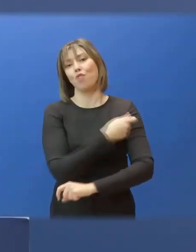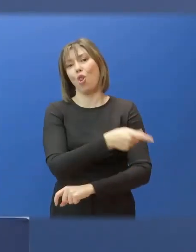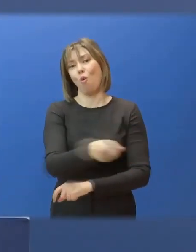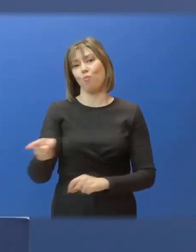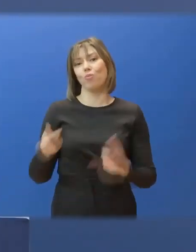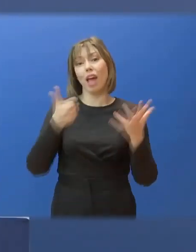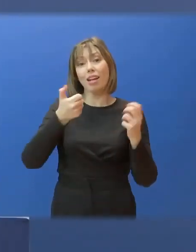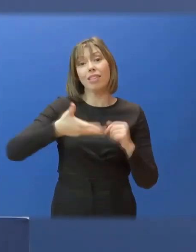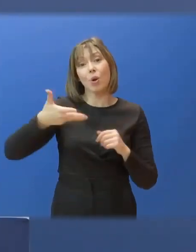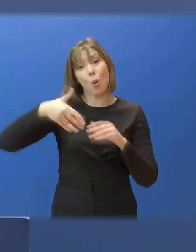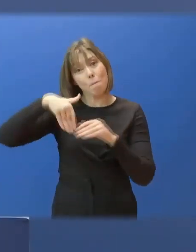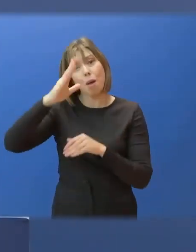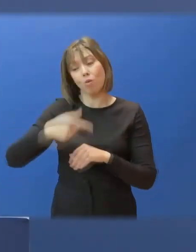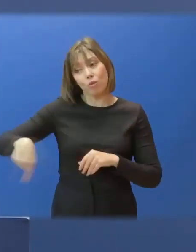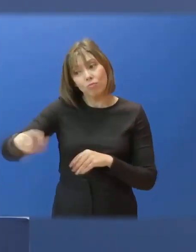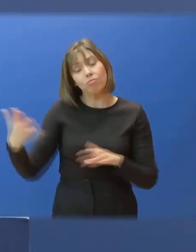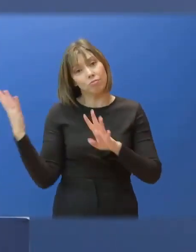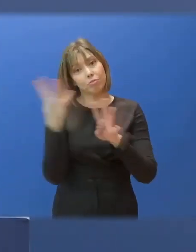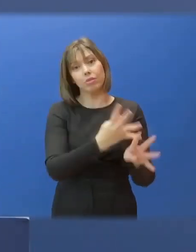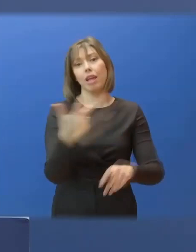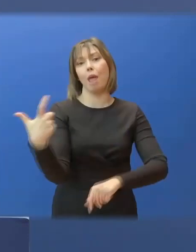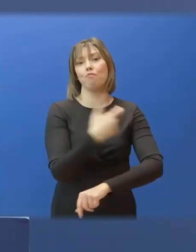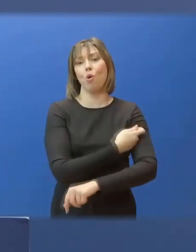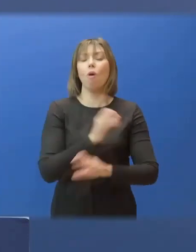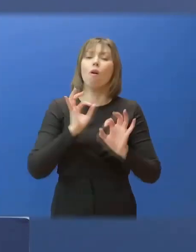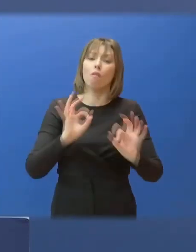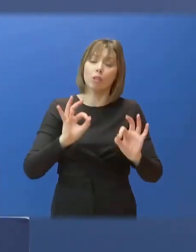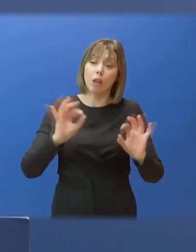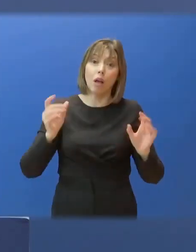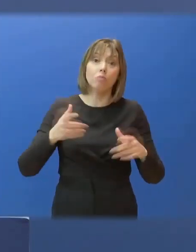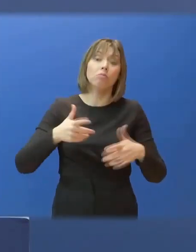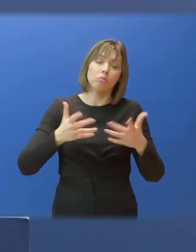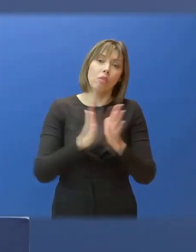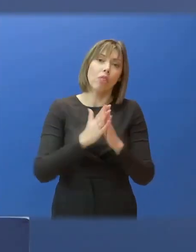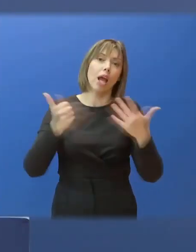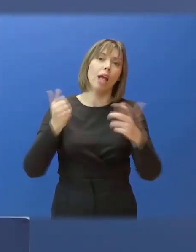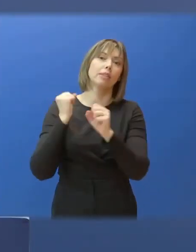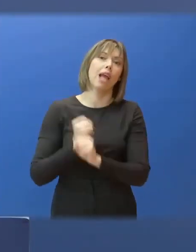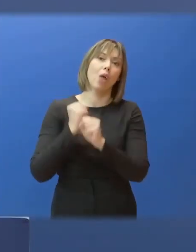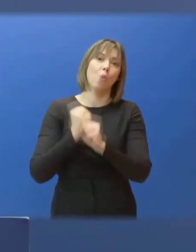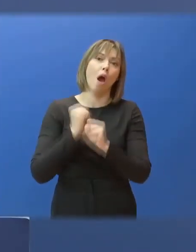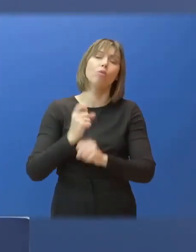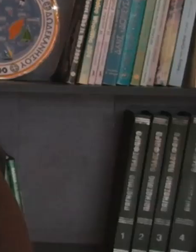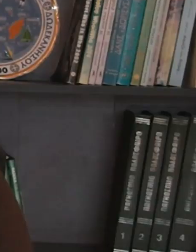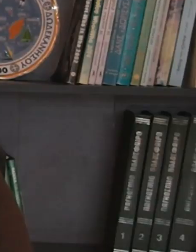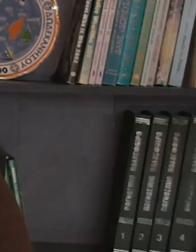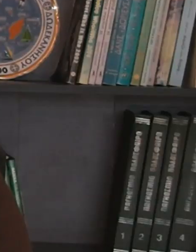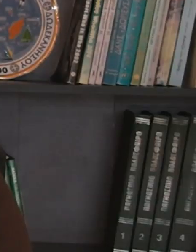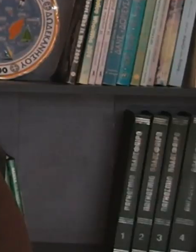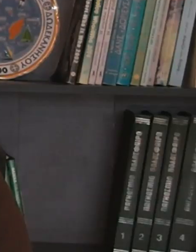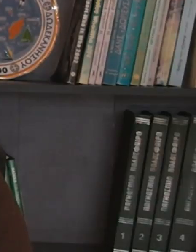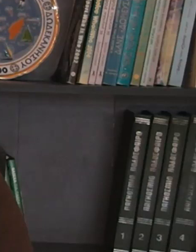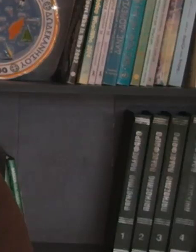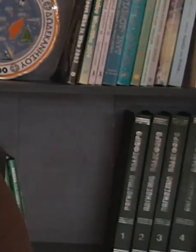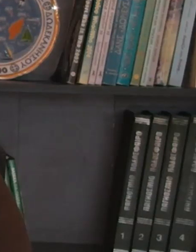του εμβολίου, και σε κάθε περίπτωση από τις 16 Ιανουαρίου και μετά θα εφαρμοστεί ο νόμος όπως ακριβώς έχει ψηφιστεί. Φεύγοντας